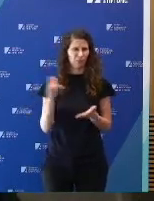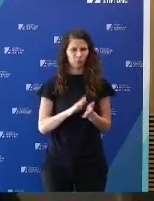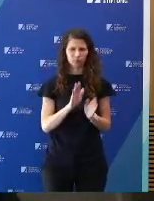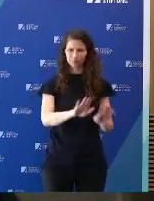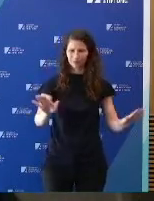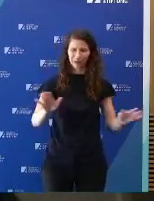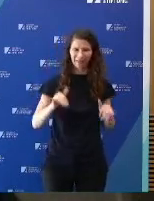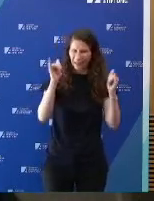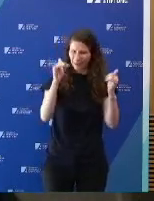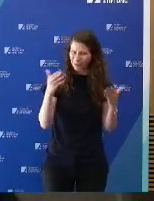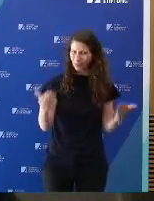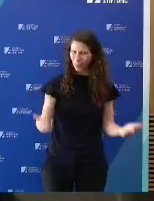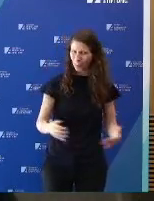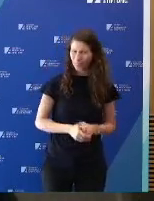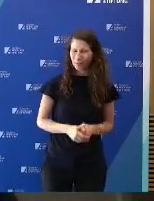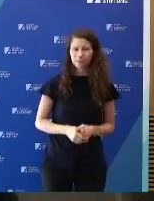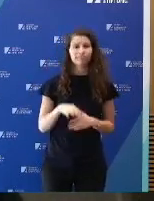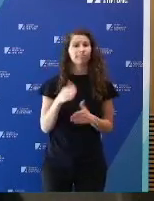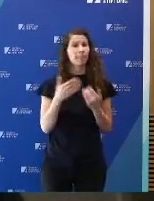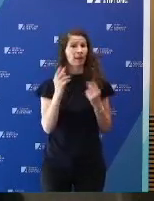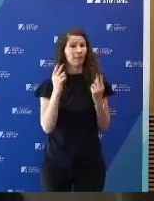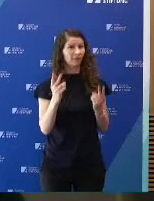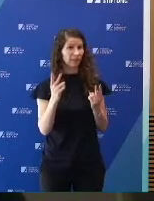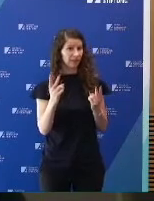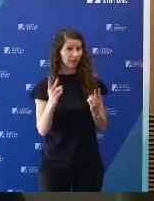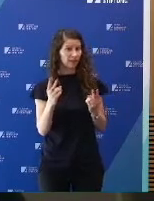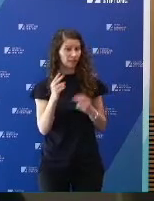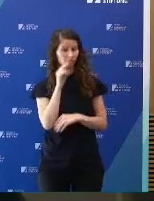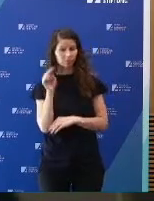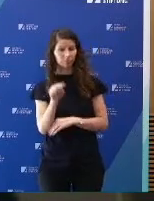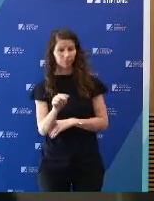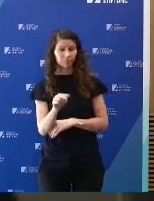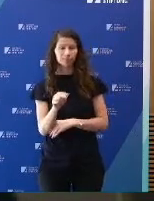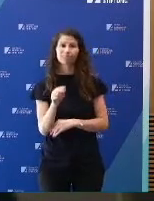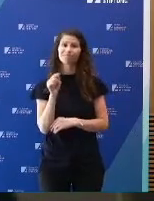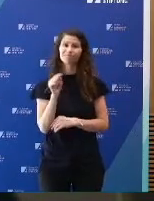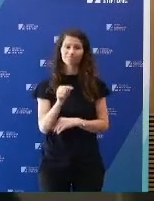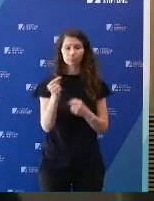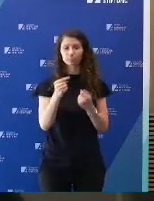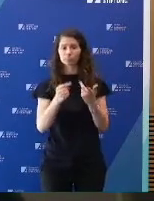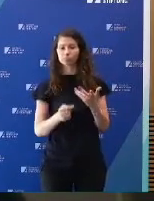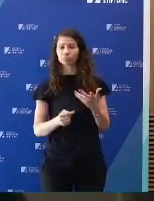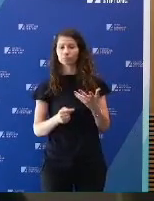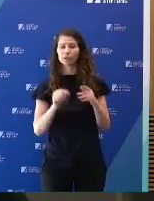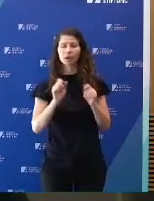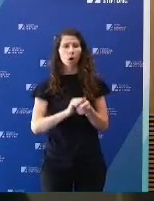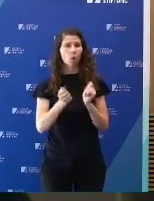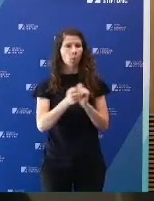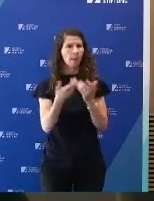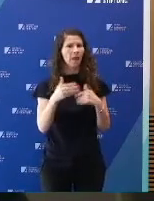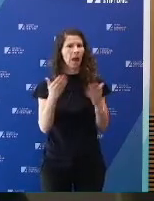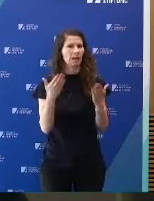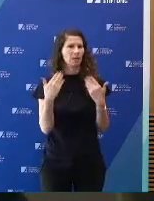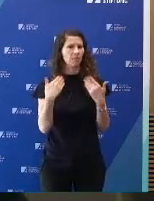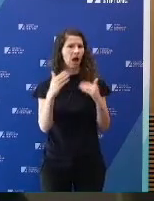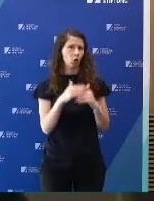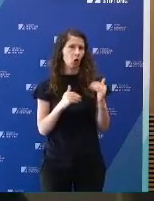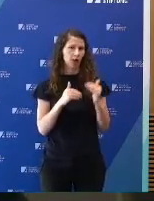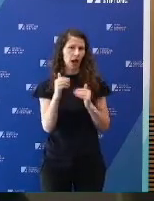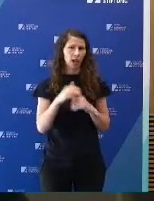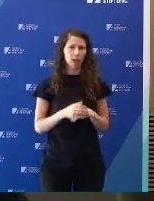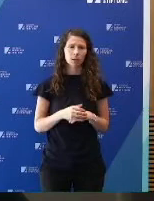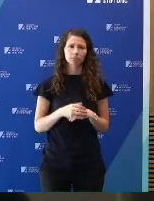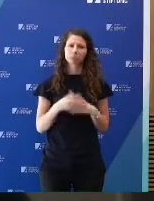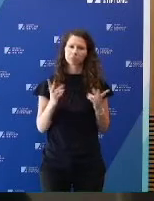wäre gerade für mich in diesem Bereich, dass man guckt, okay, inwiefern kann man diese Dinge klimaneutral machen? Inwiefern kann man klimaneutral Auto